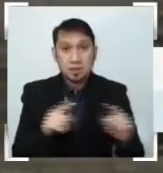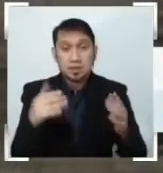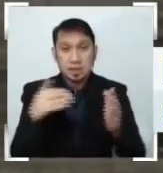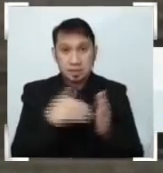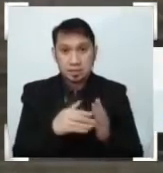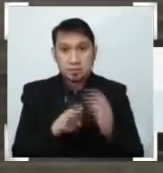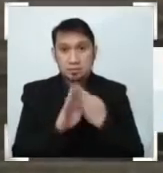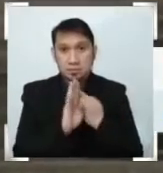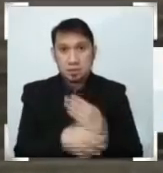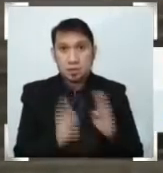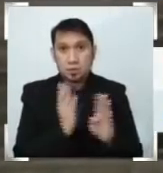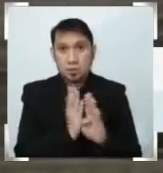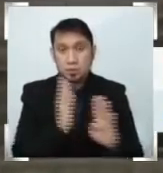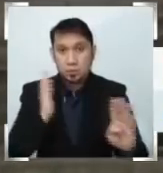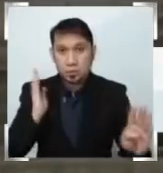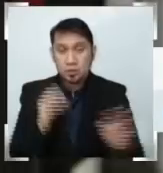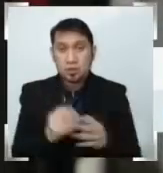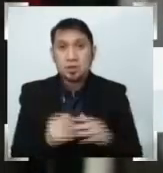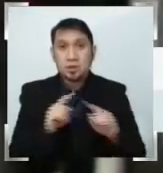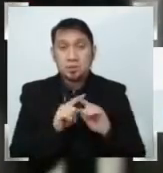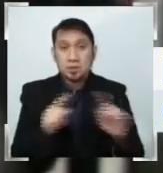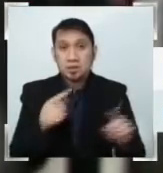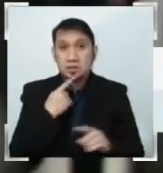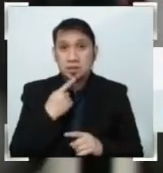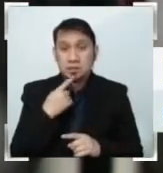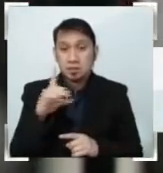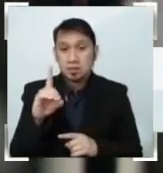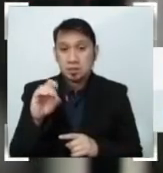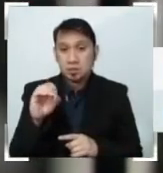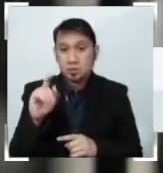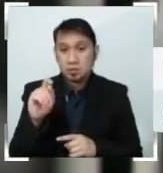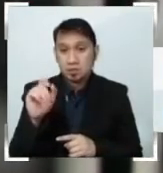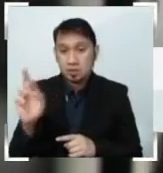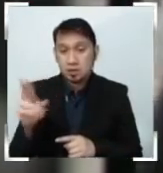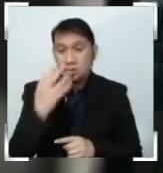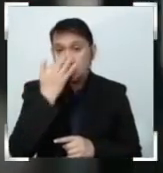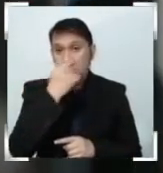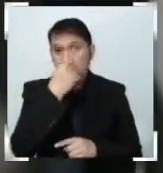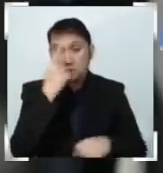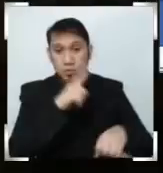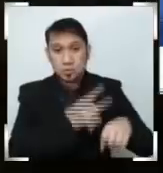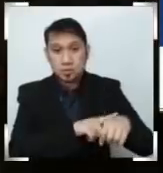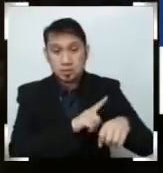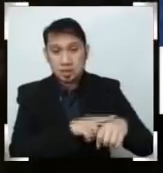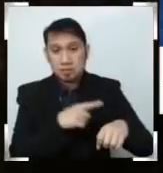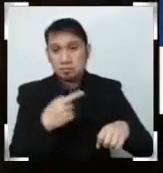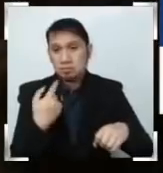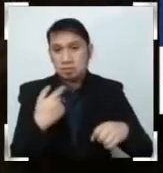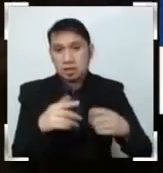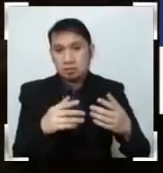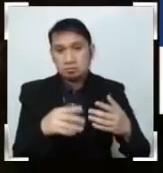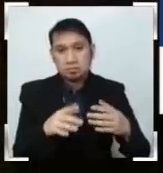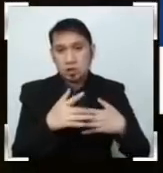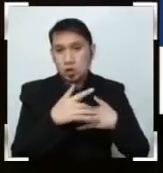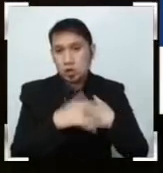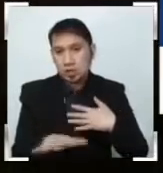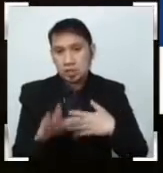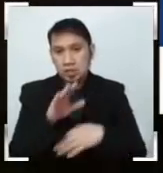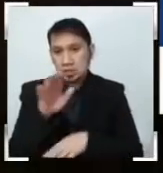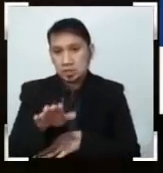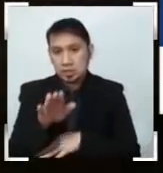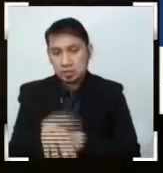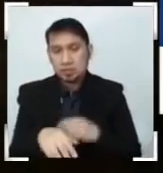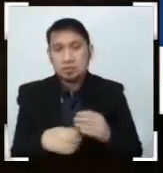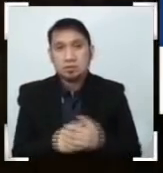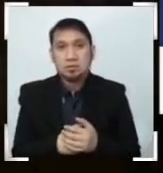mga pasahero. Pero ayon sa DOTR, posibleng dahil peak hours kaya may pila. Nag-obserba tayo ng pag-akyat